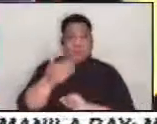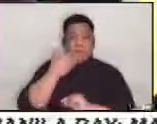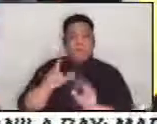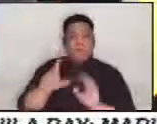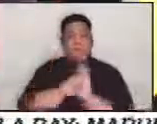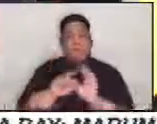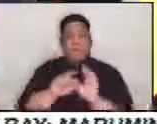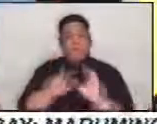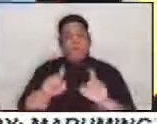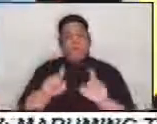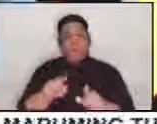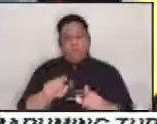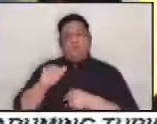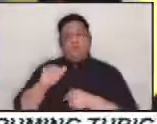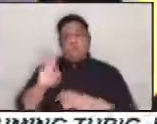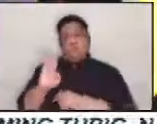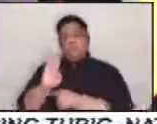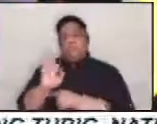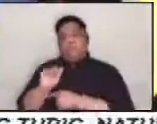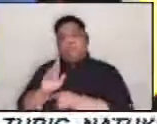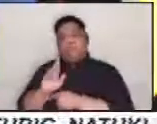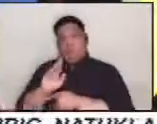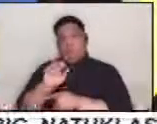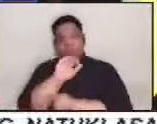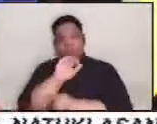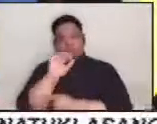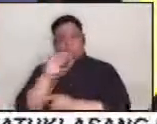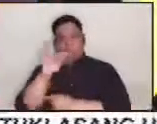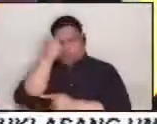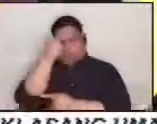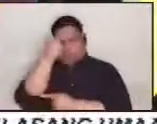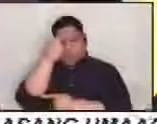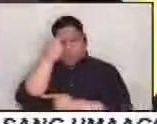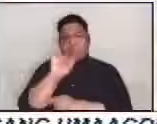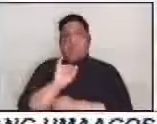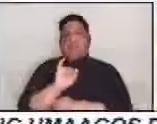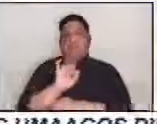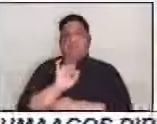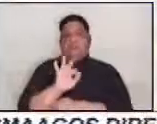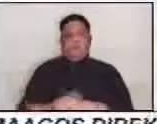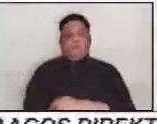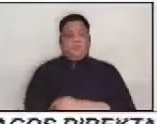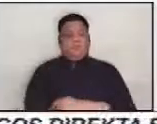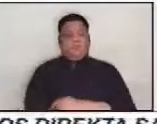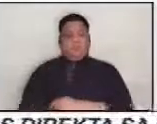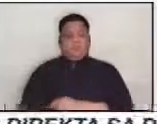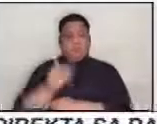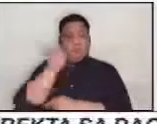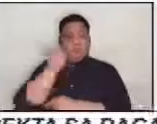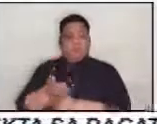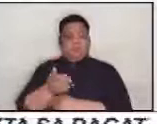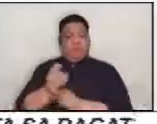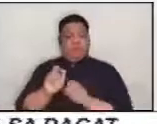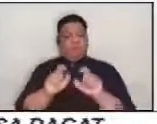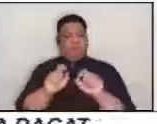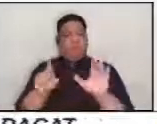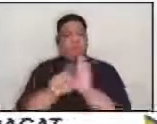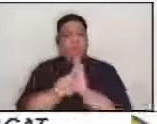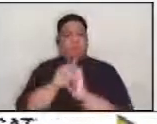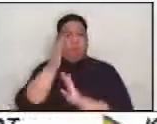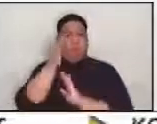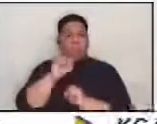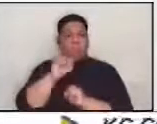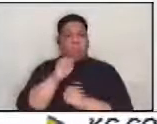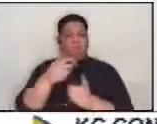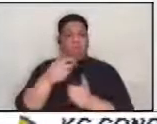478,761 ang bilang po ng mga nagpositibo sa COVID-19 sa bansa. Ito'y matapos madagdag sa listahan ng mga bagong kaso ang